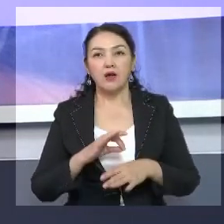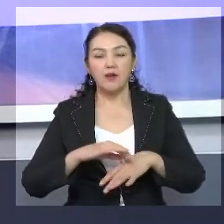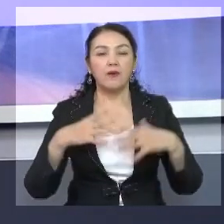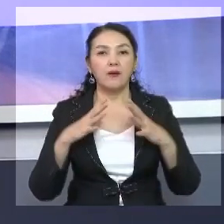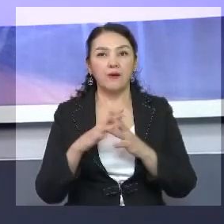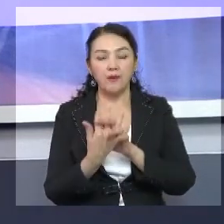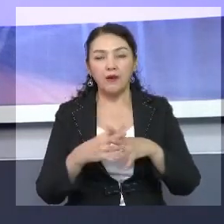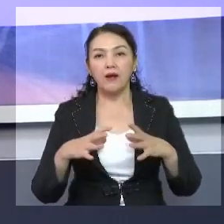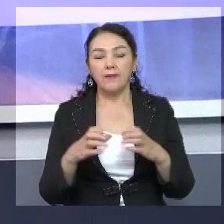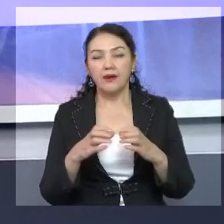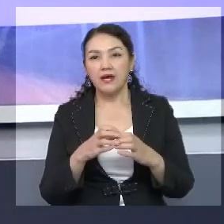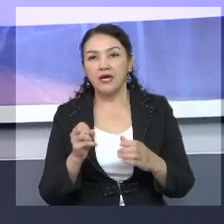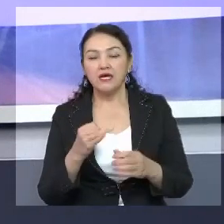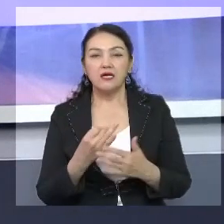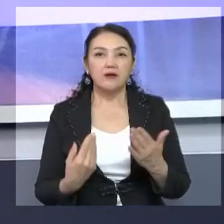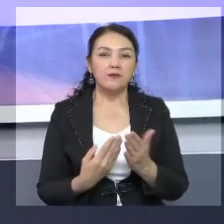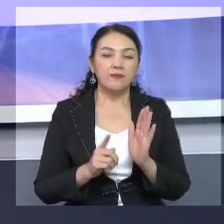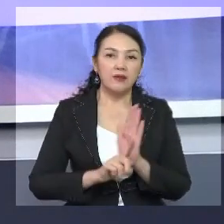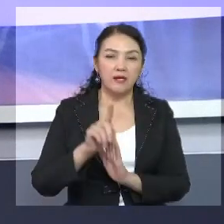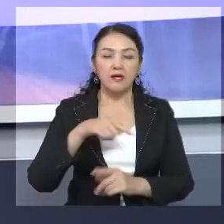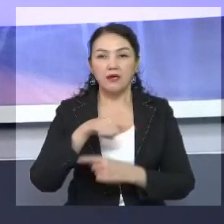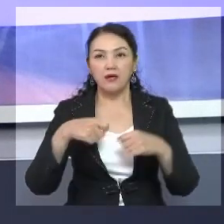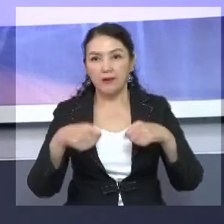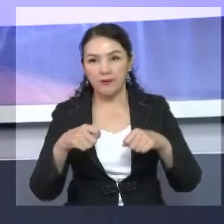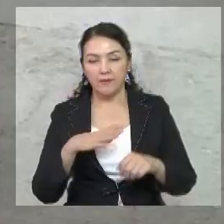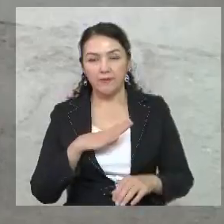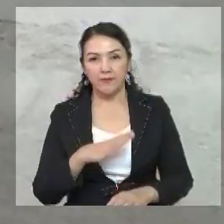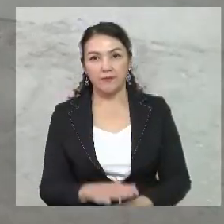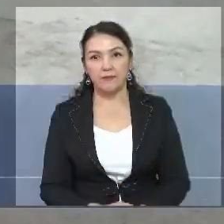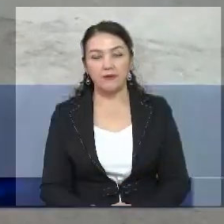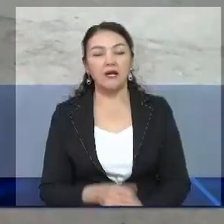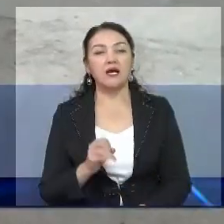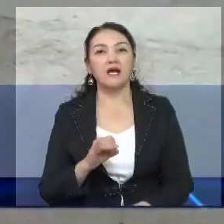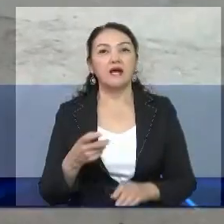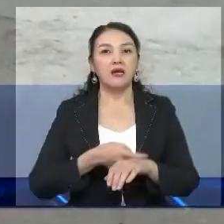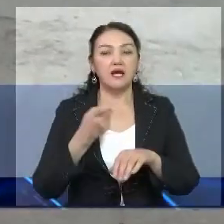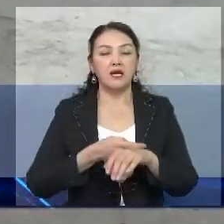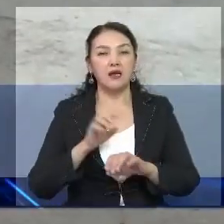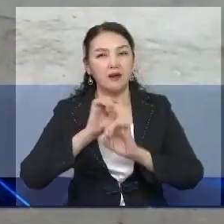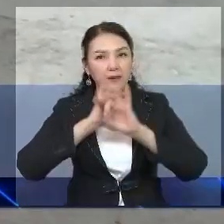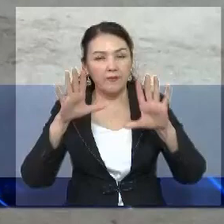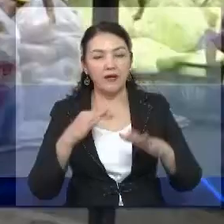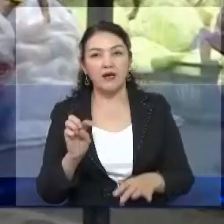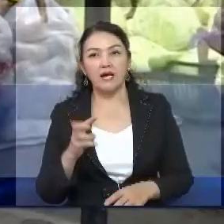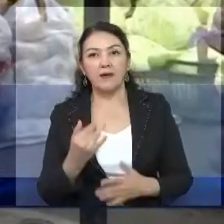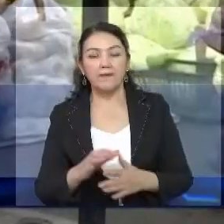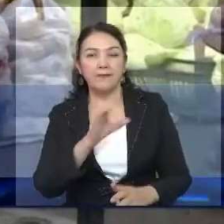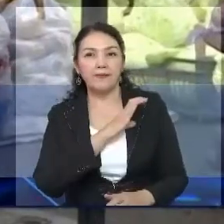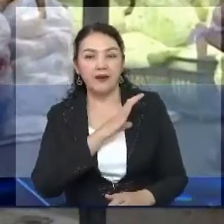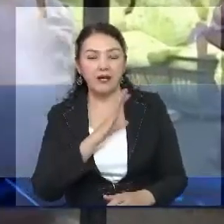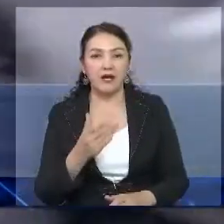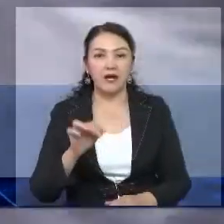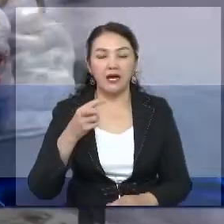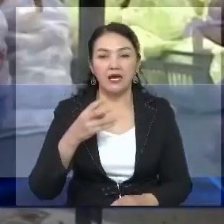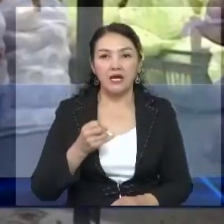аманаты жобасы арқылы іс бастаған жаңа кәсіпкерлер де өнімін саудалады. Қарғалы картобымен танымал, дақылдарға да бай.